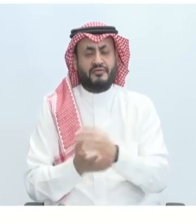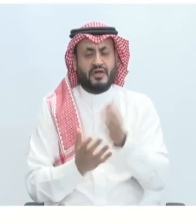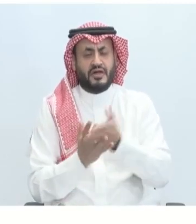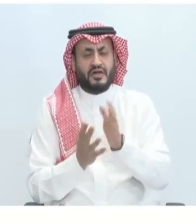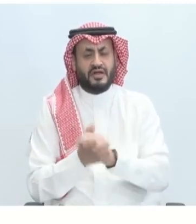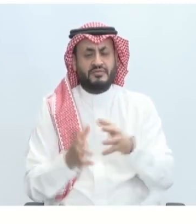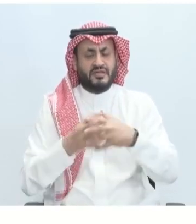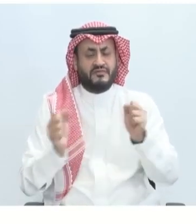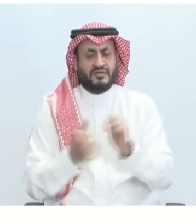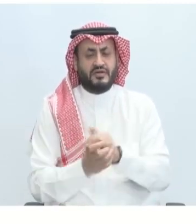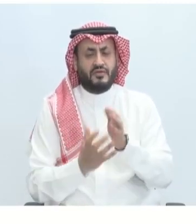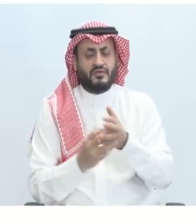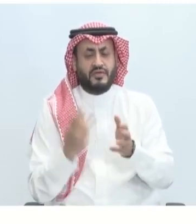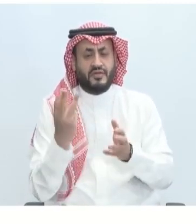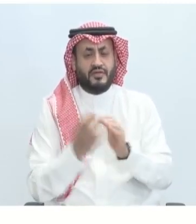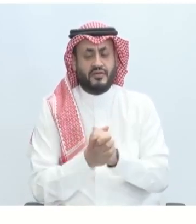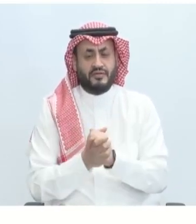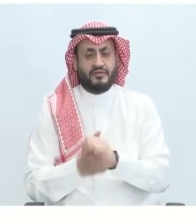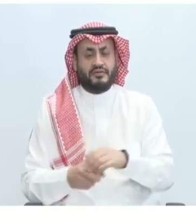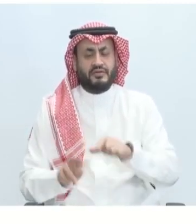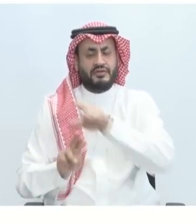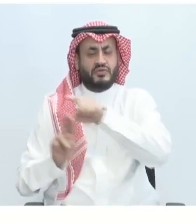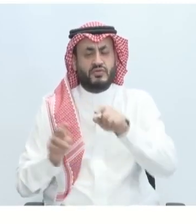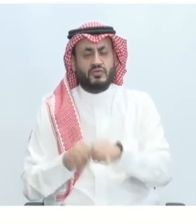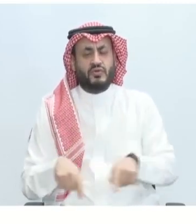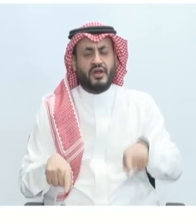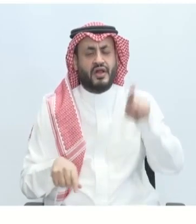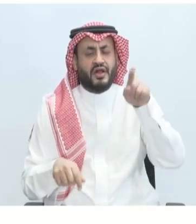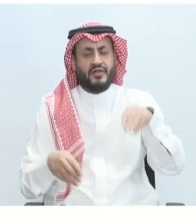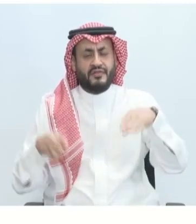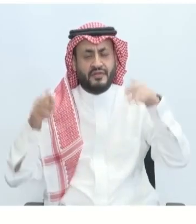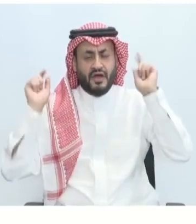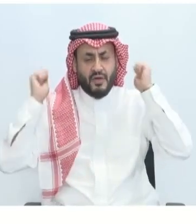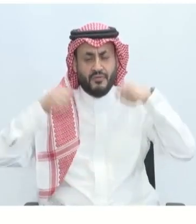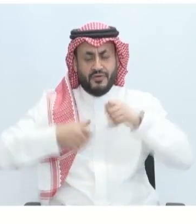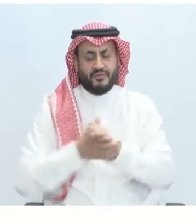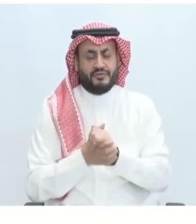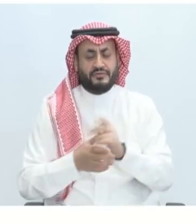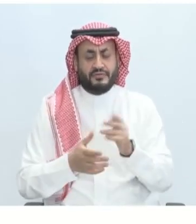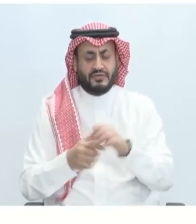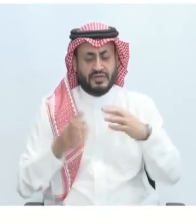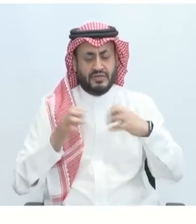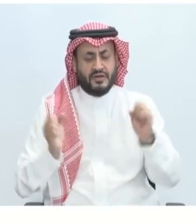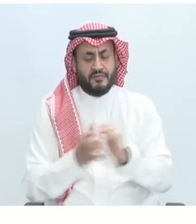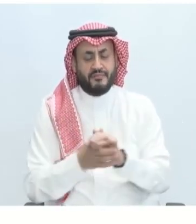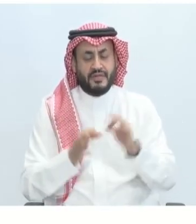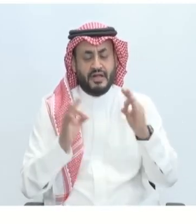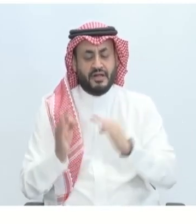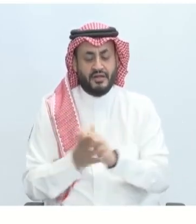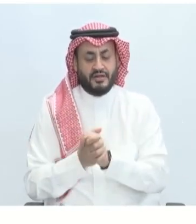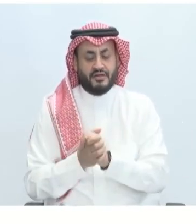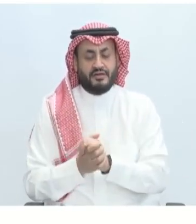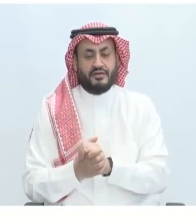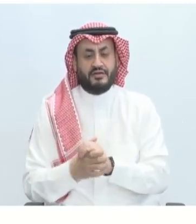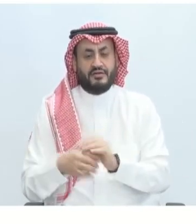التفسير الوحده الثالثه سوره التغابن الدرس التاسع تفسير الايات من الايه الثان عشر وحتى الايه ال 15م عشر من